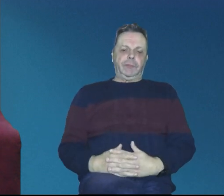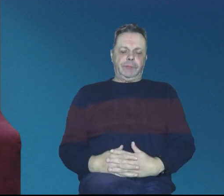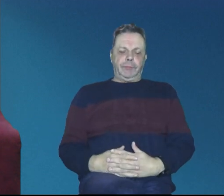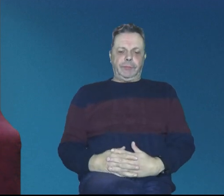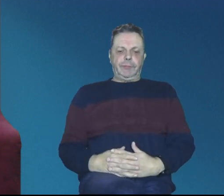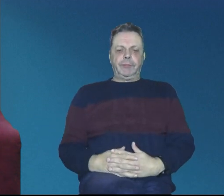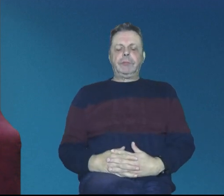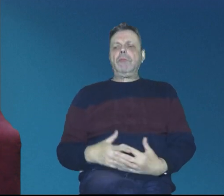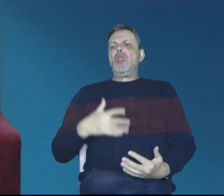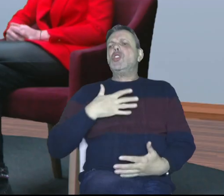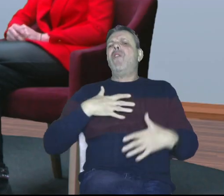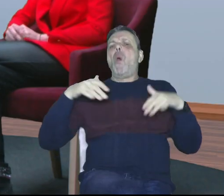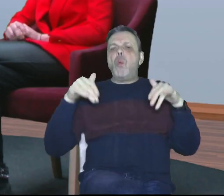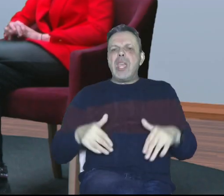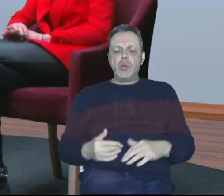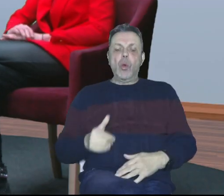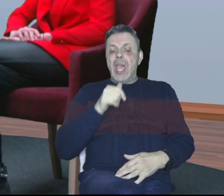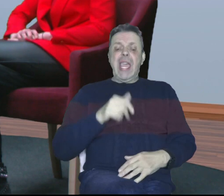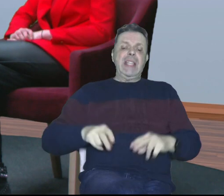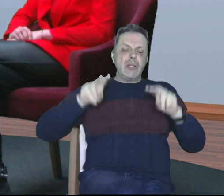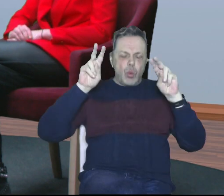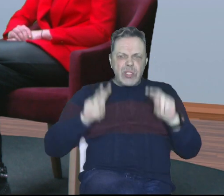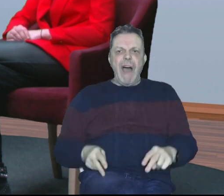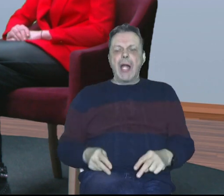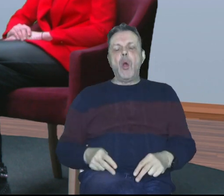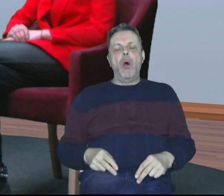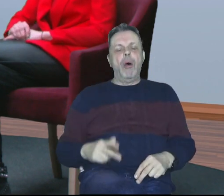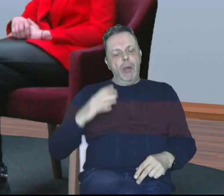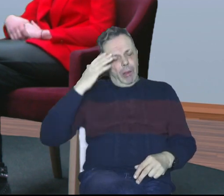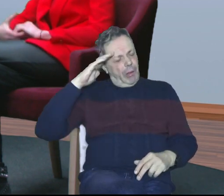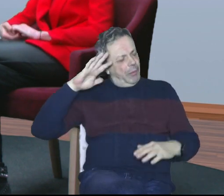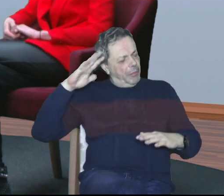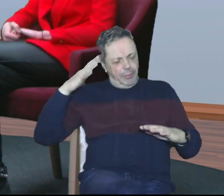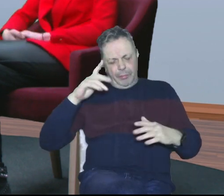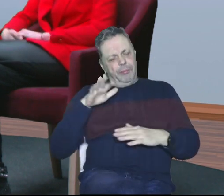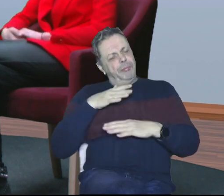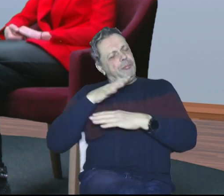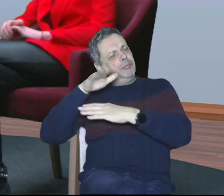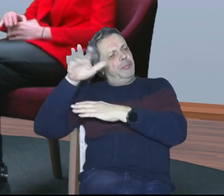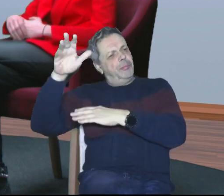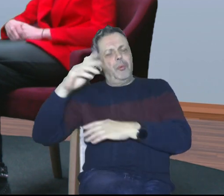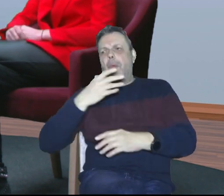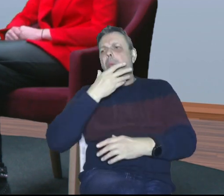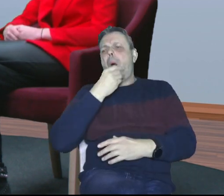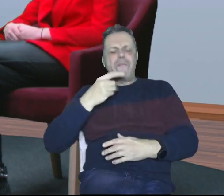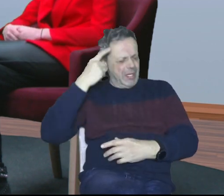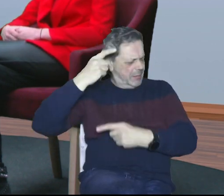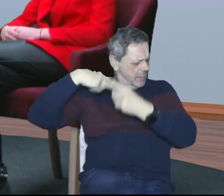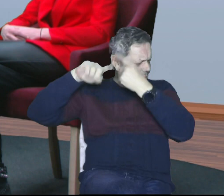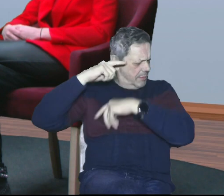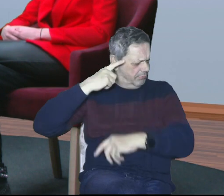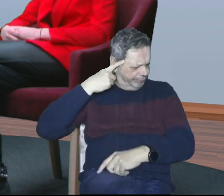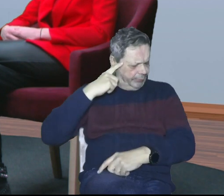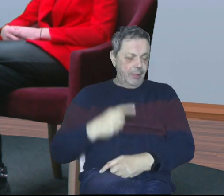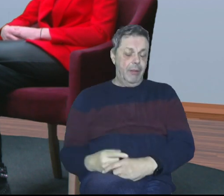Da i oni sami krenu uvukli u svoju igru i da su uistinu otplutali u povijest i da su...